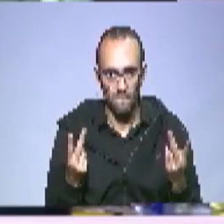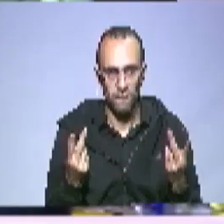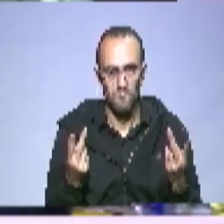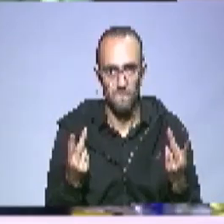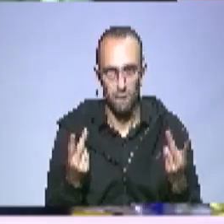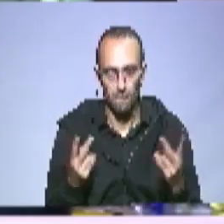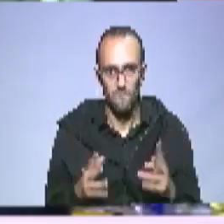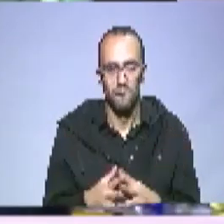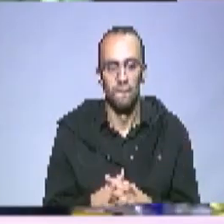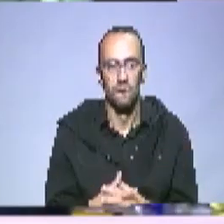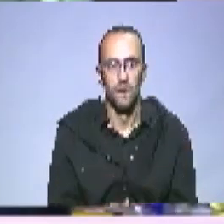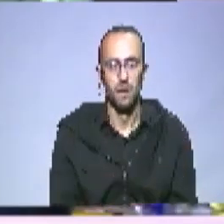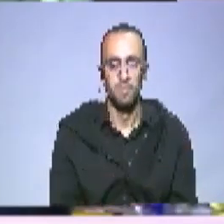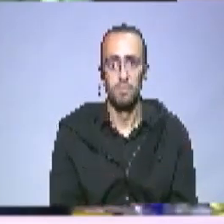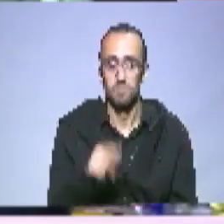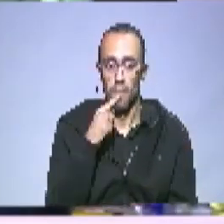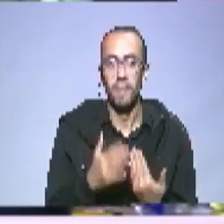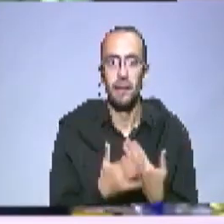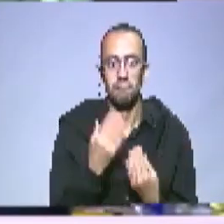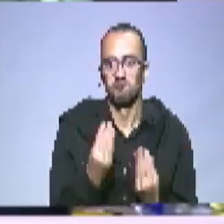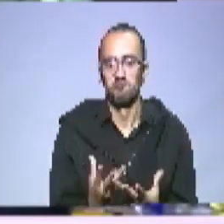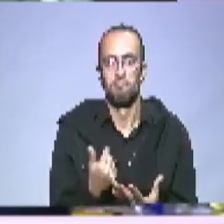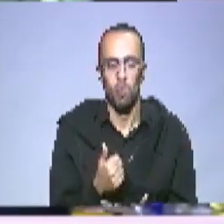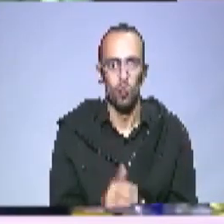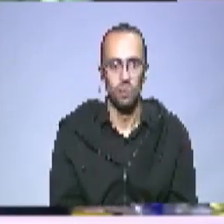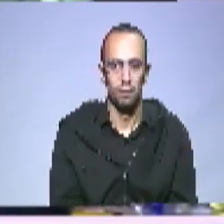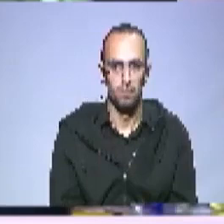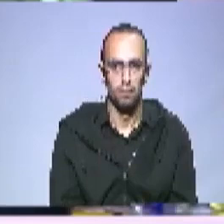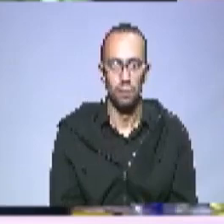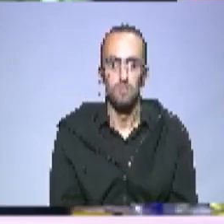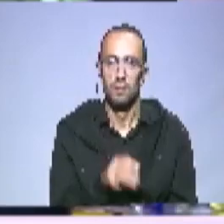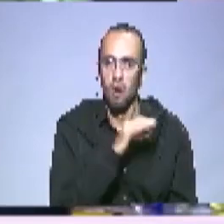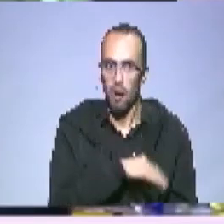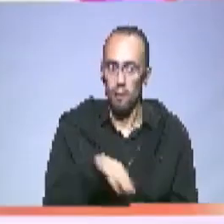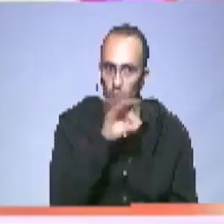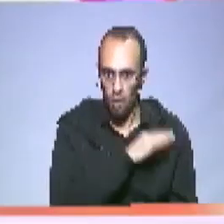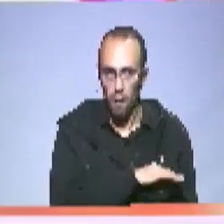طعمه جديد وجميل يعني. وحاولوا تجربوها